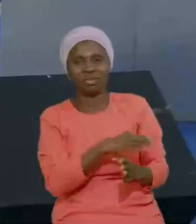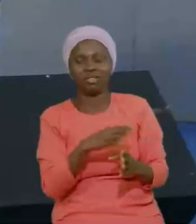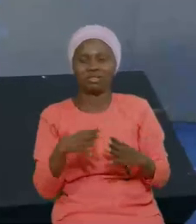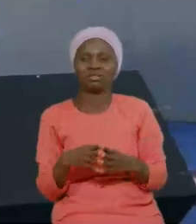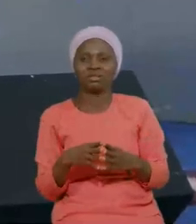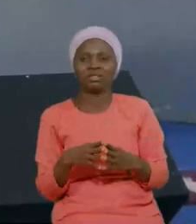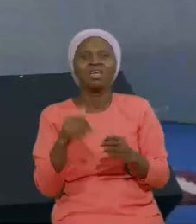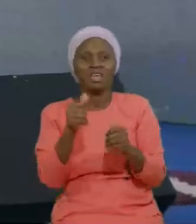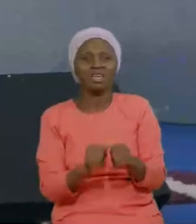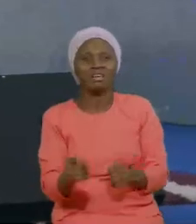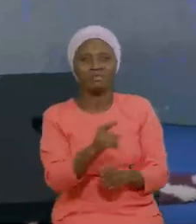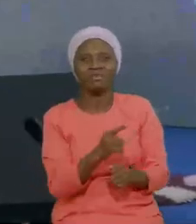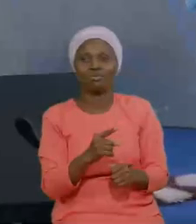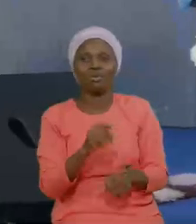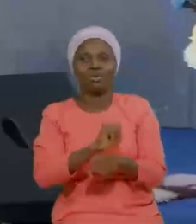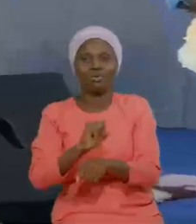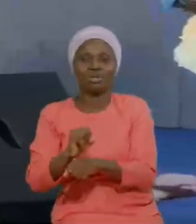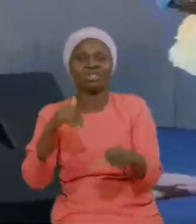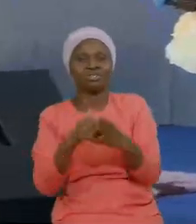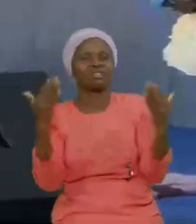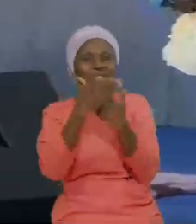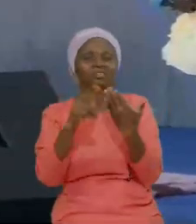Oh, notre communauté est mauvaise, hein?